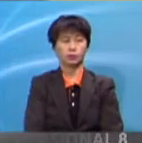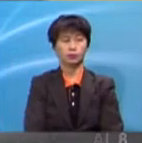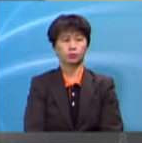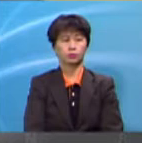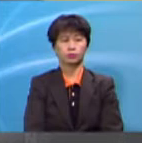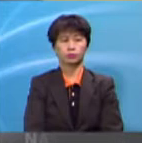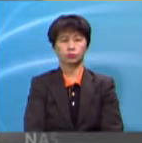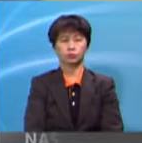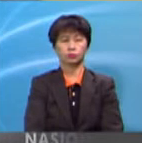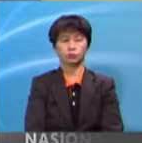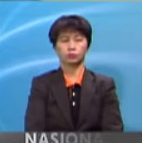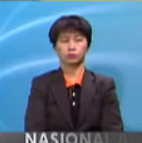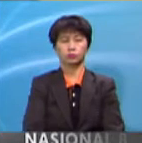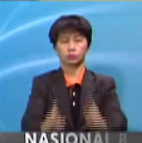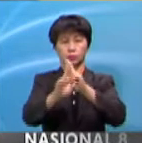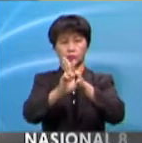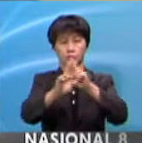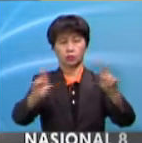Sedia untuk